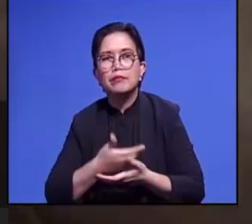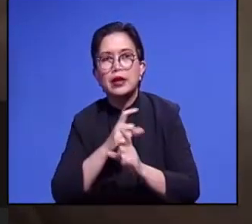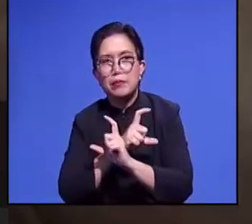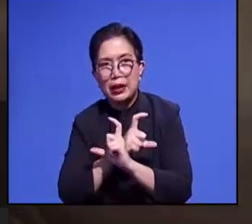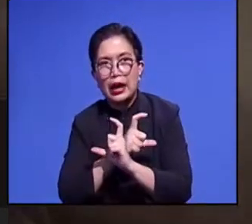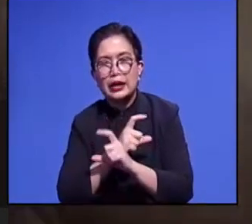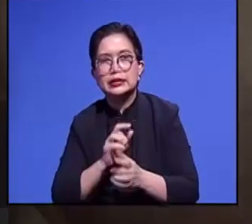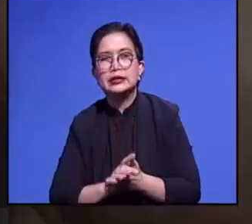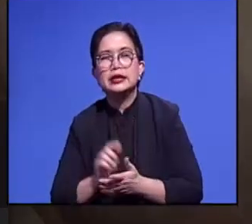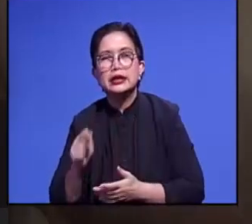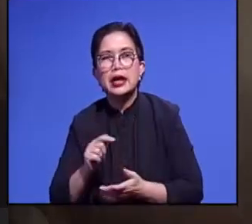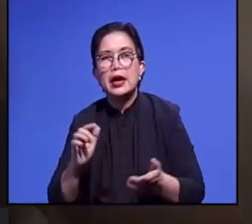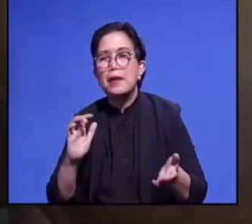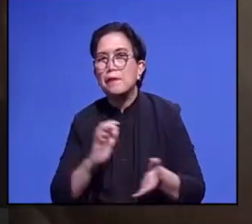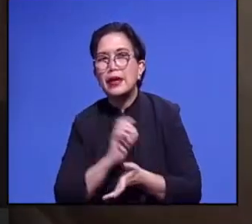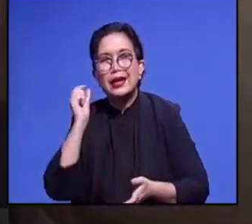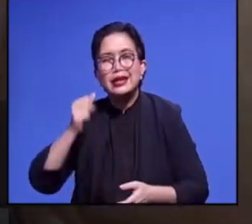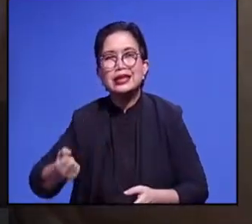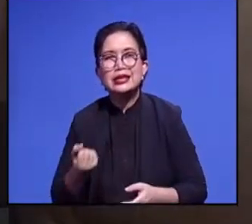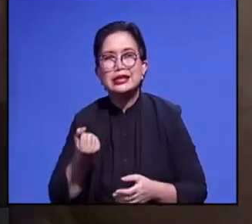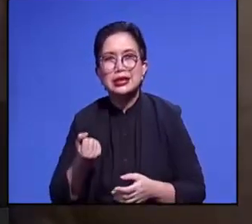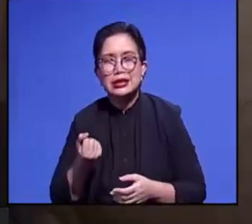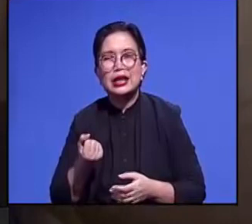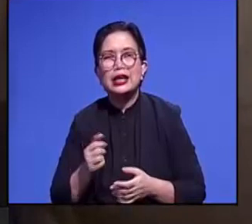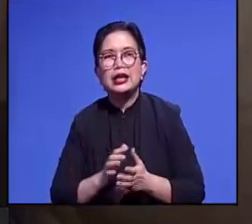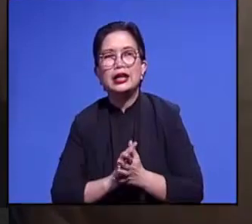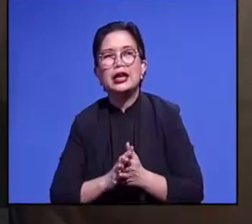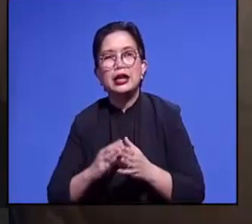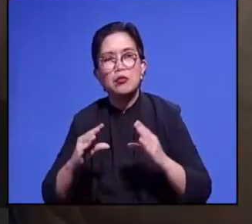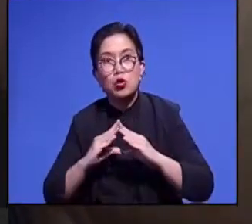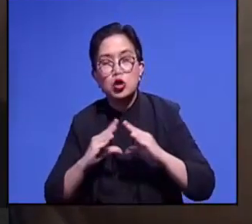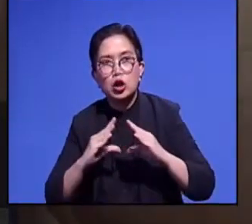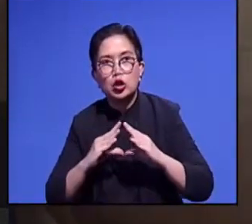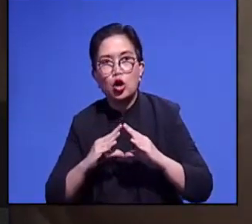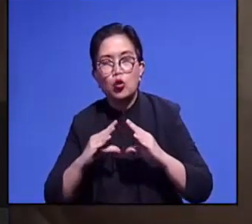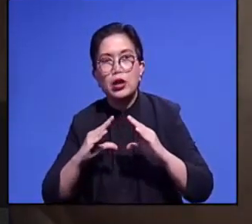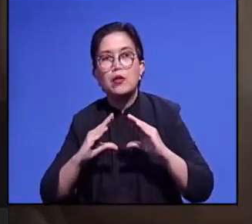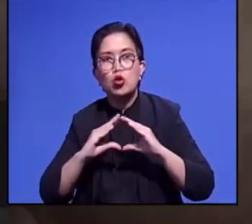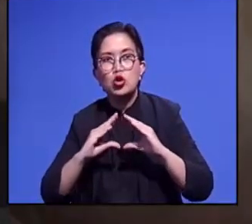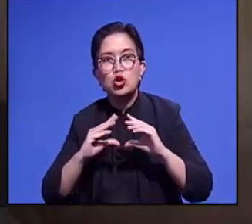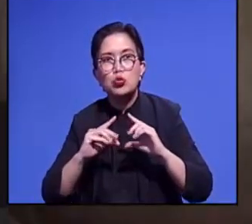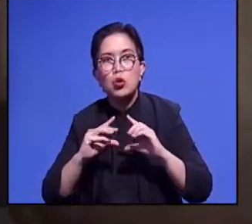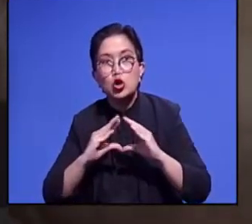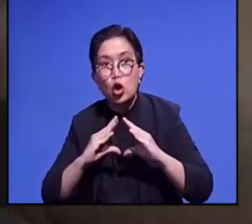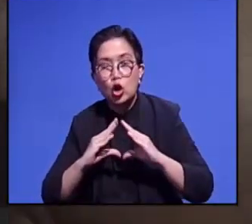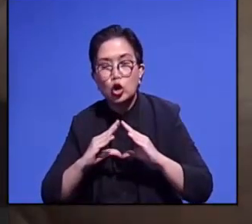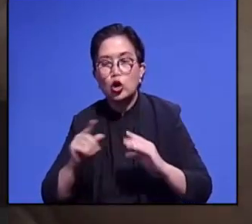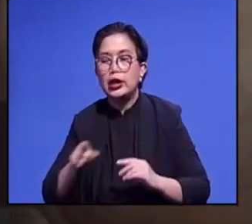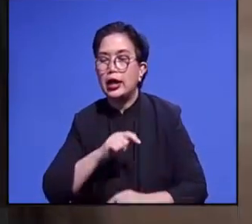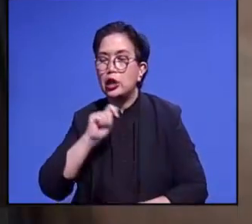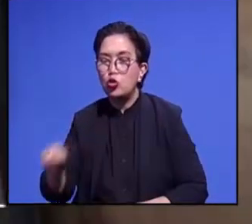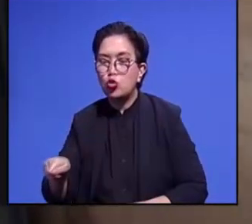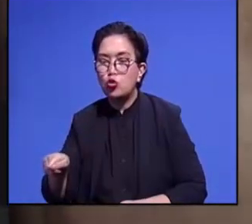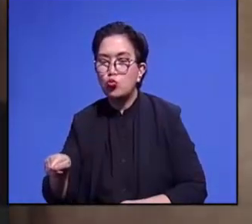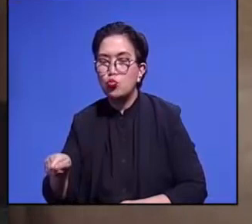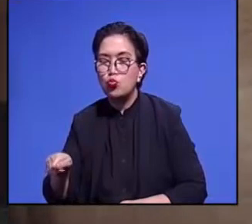Fatmawati adalah mantan istri Bupati Mojokerto Mustofa Kamal Pasha yang kini menjalani hukuman di Lapas Porong karena ditangkap KPK dalam